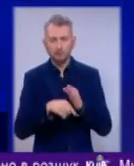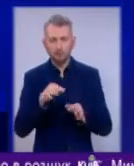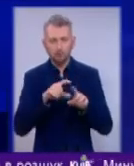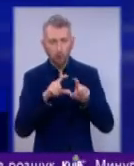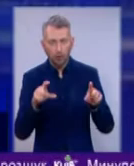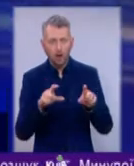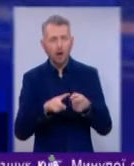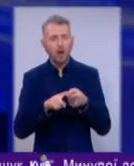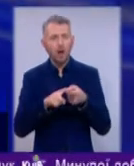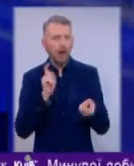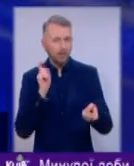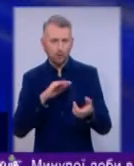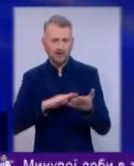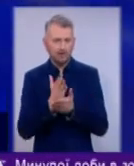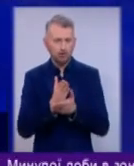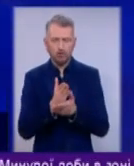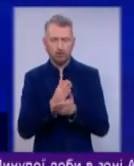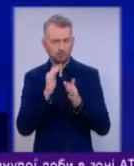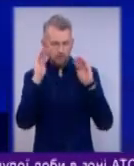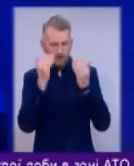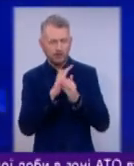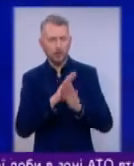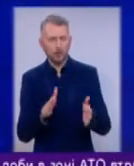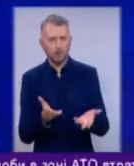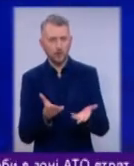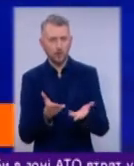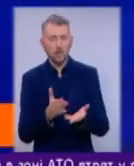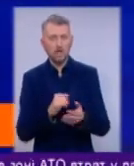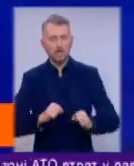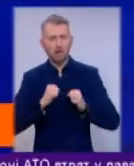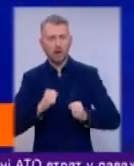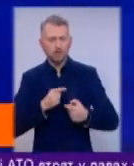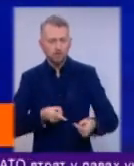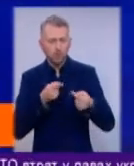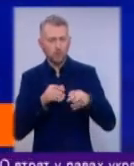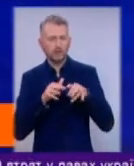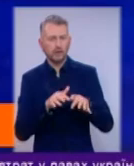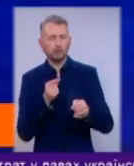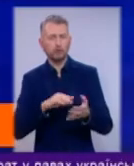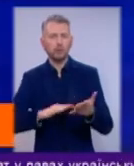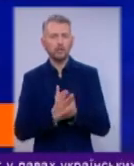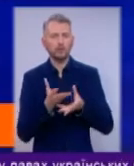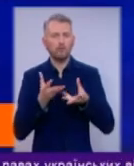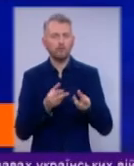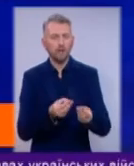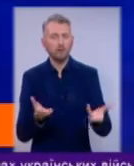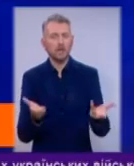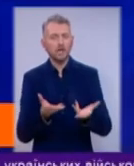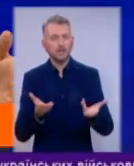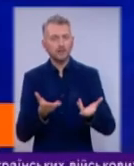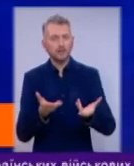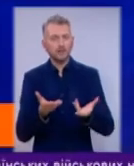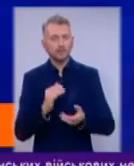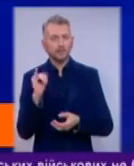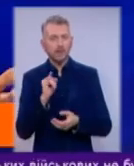а політично не заангажовано. І намагаючись протидіяти тому політичному впливу, який